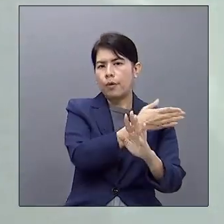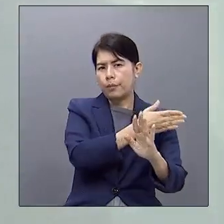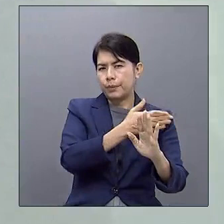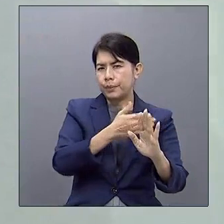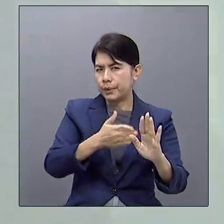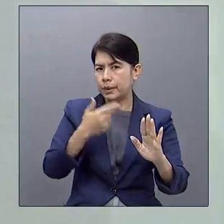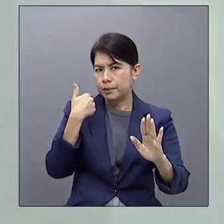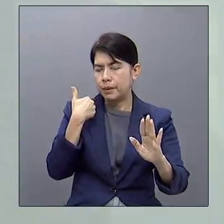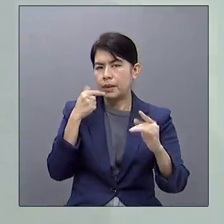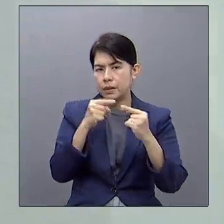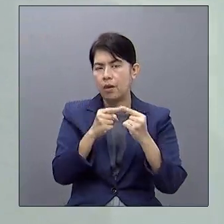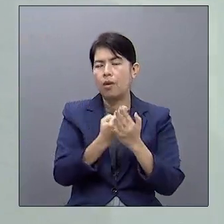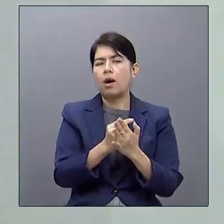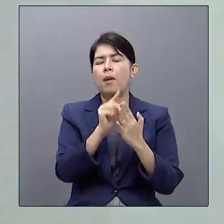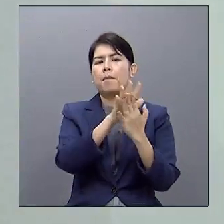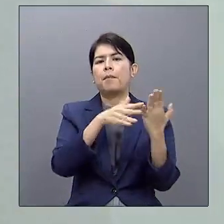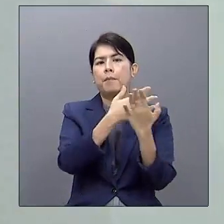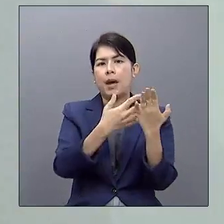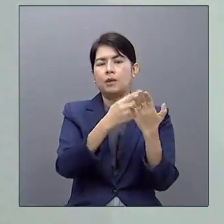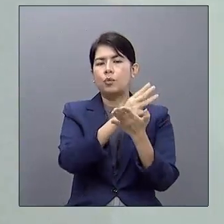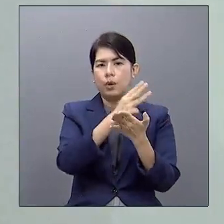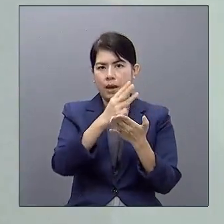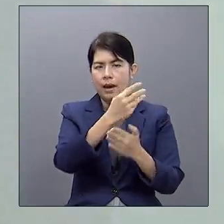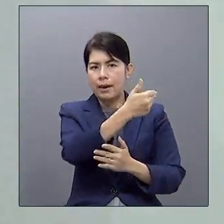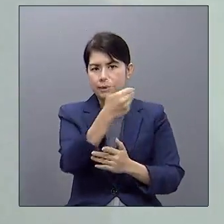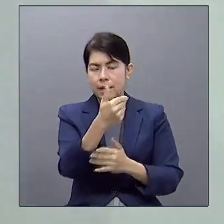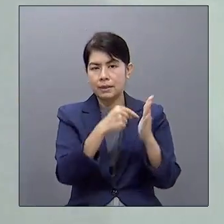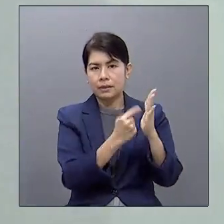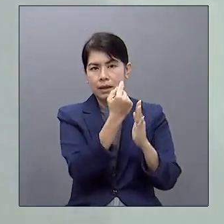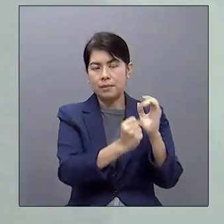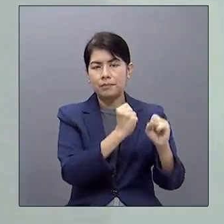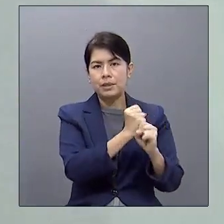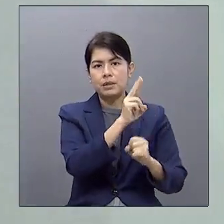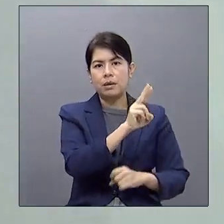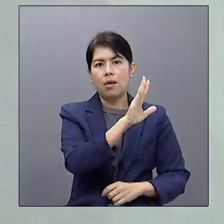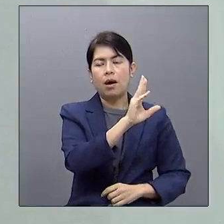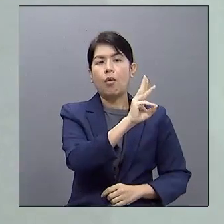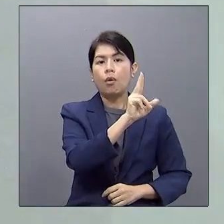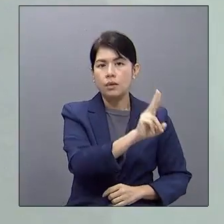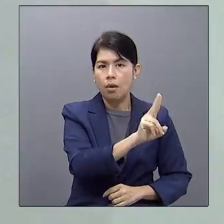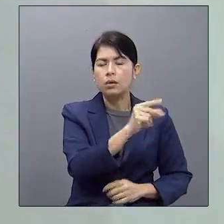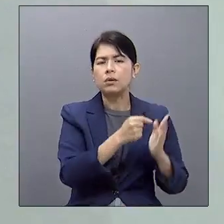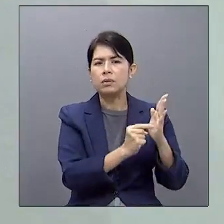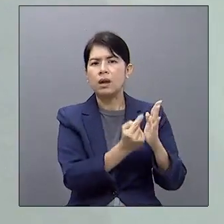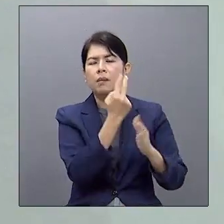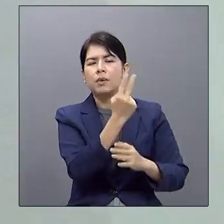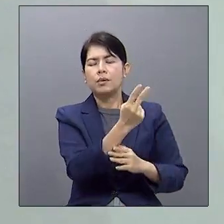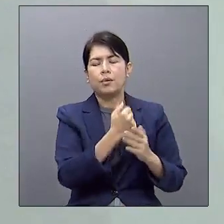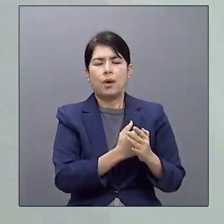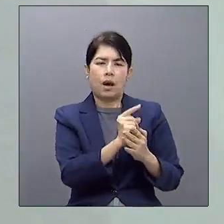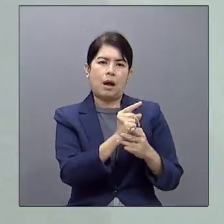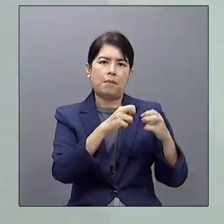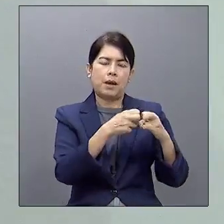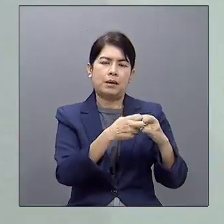วาระแห่งชาติมาตั้งแต่ปี62แล้วแต่ในเมื่อการเริ่มต้น มองปัญหามันผิดทางดังนั้นแนวทางในการแ